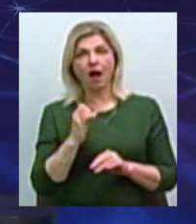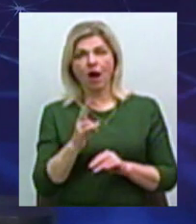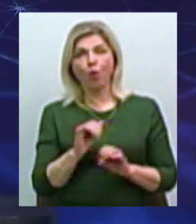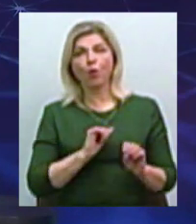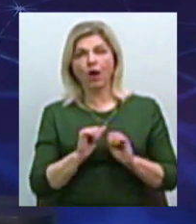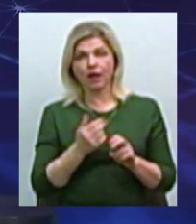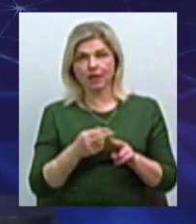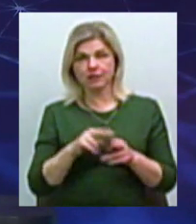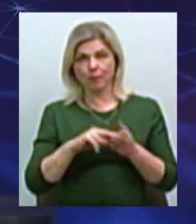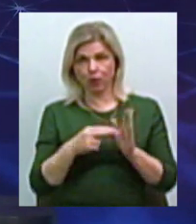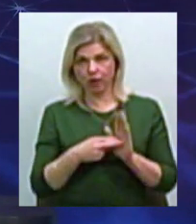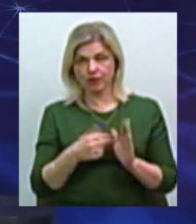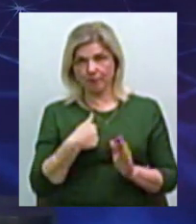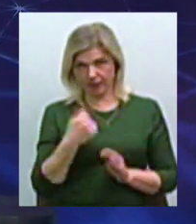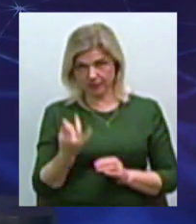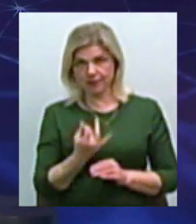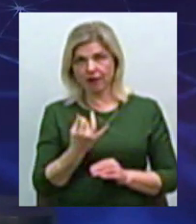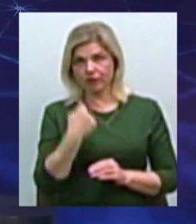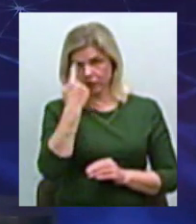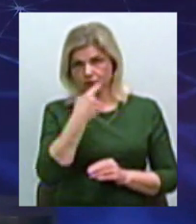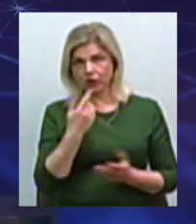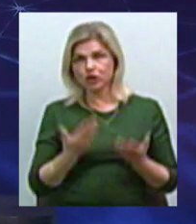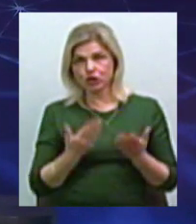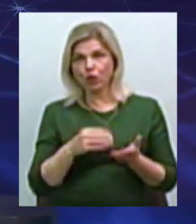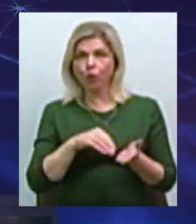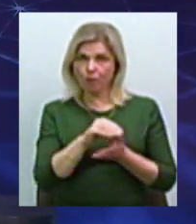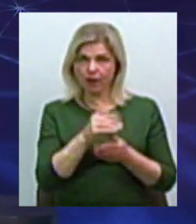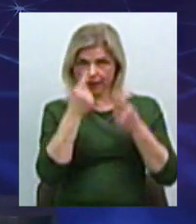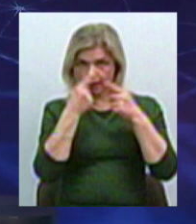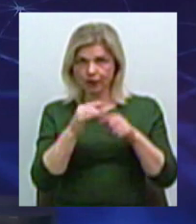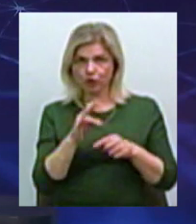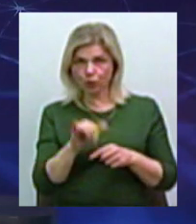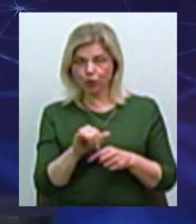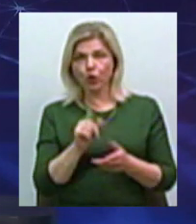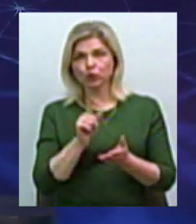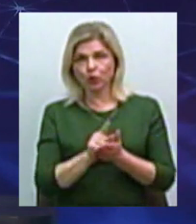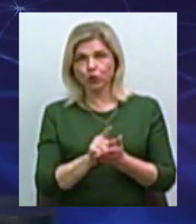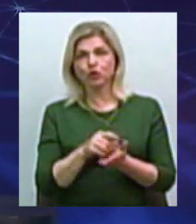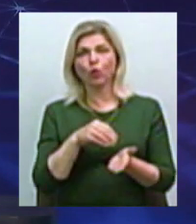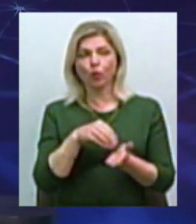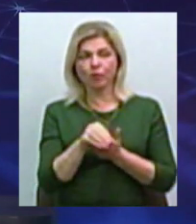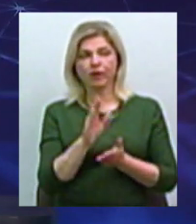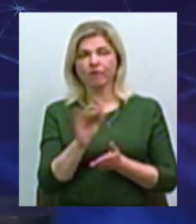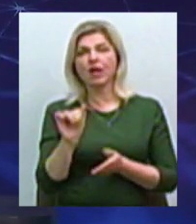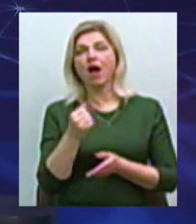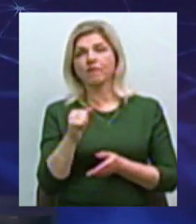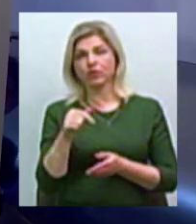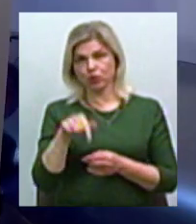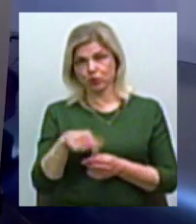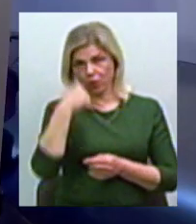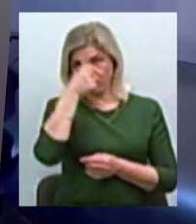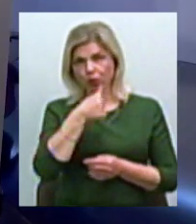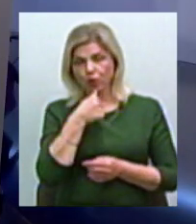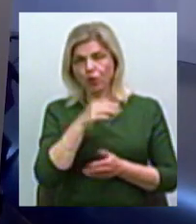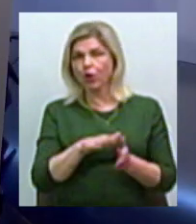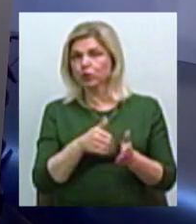проєкту, мене цікавить особисто, чи закупили нарешті техніку, бо техніку мали закупляти в серпні цього року.